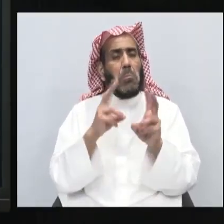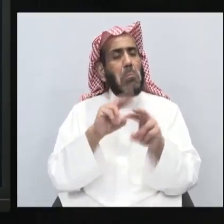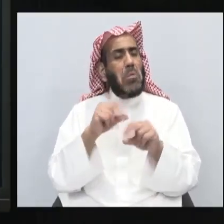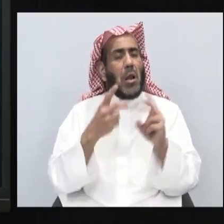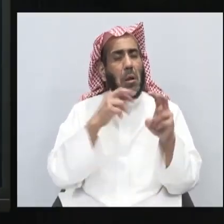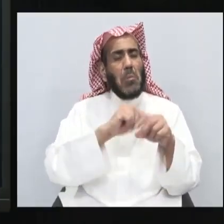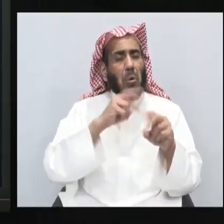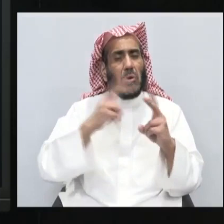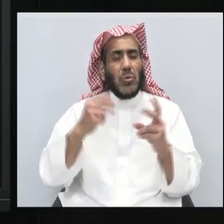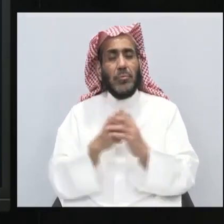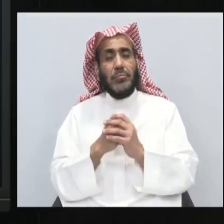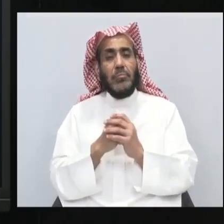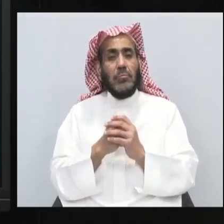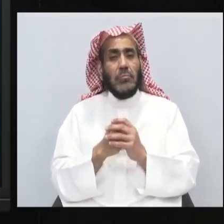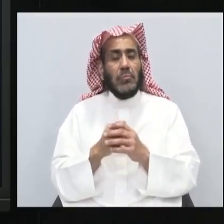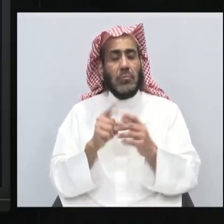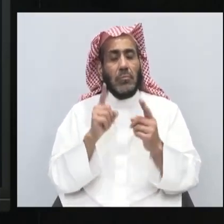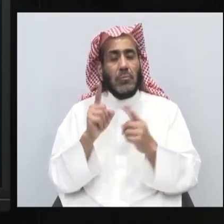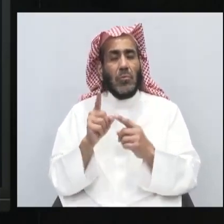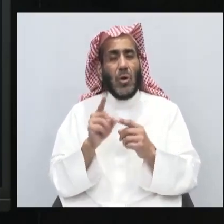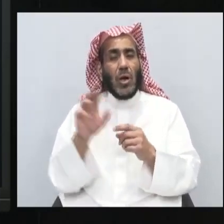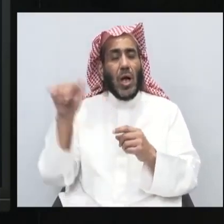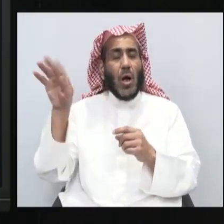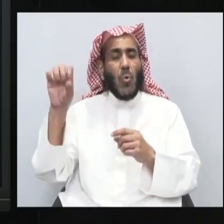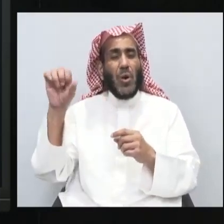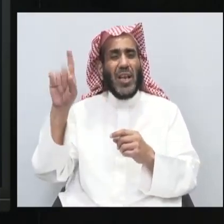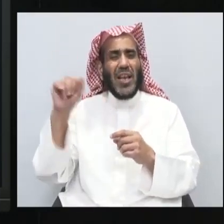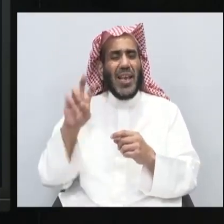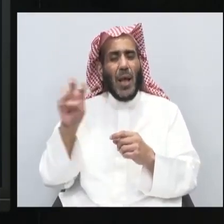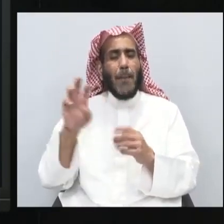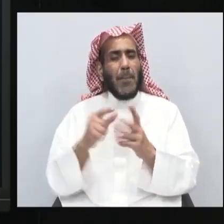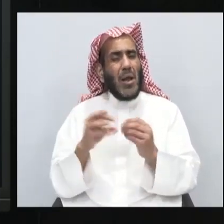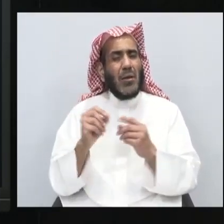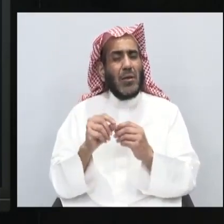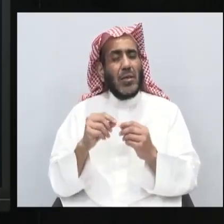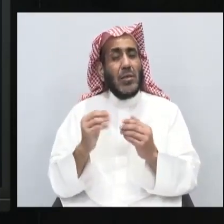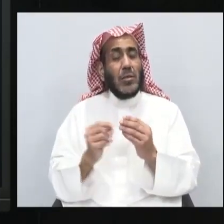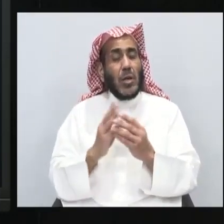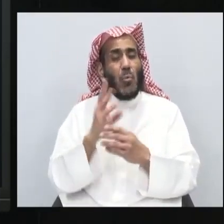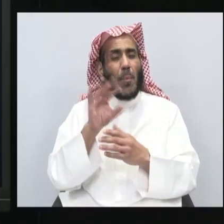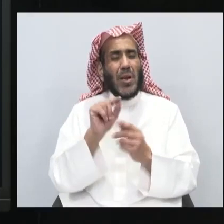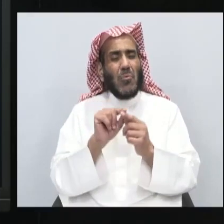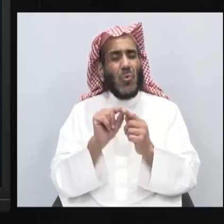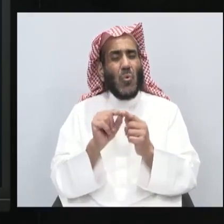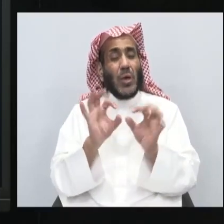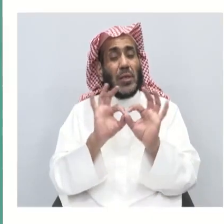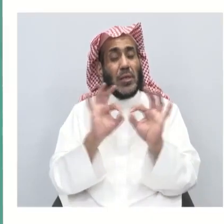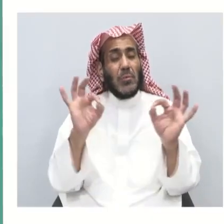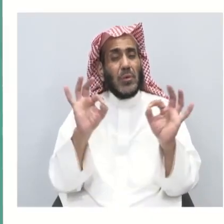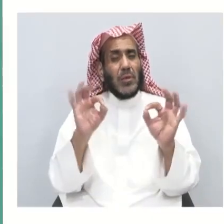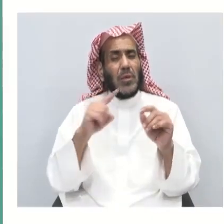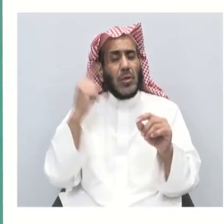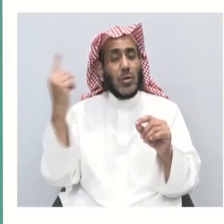كالمخلوقات الأخرى. هناك حولية، يعني تنمو من البذرة وتكتمل